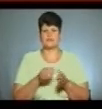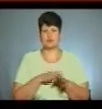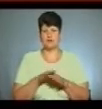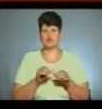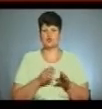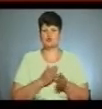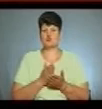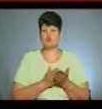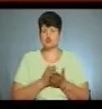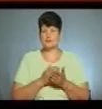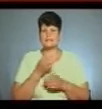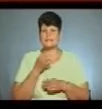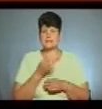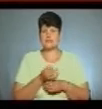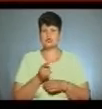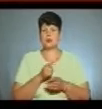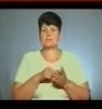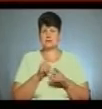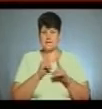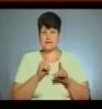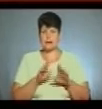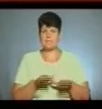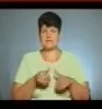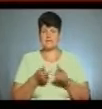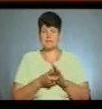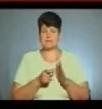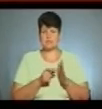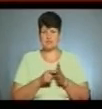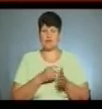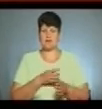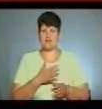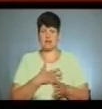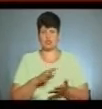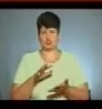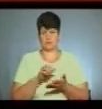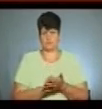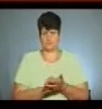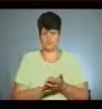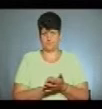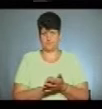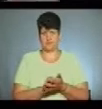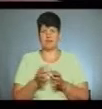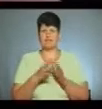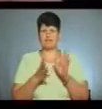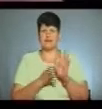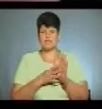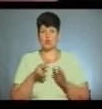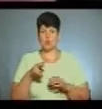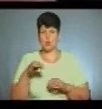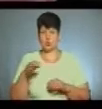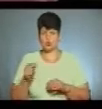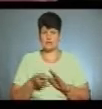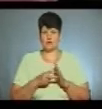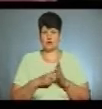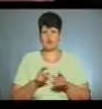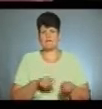якому повідомили, що міська рада передає приміщення, в якому зараз аптека, в приватне орендування. 19 лютого заплановане виселення